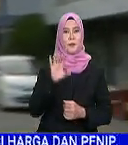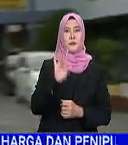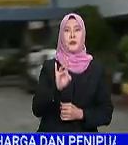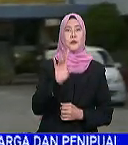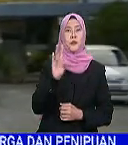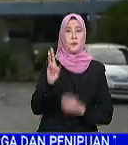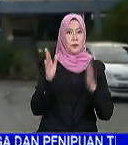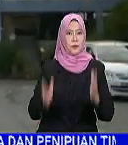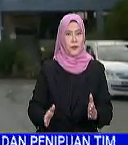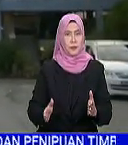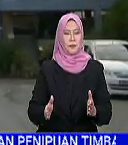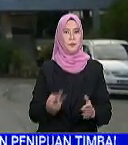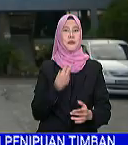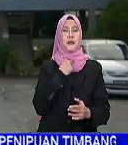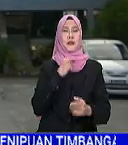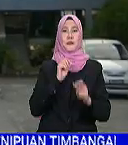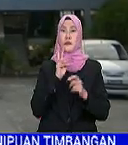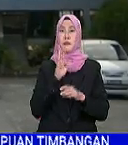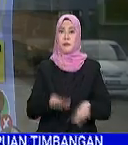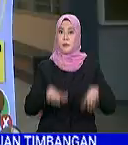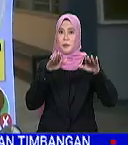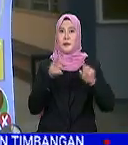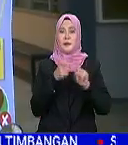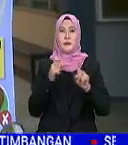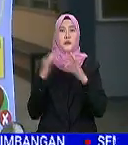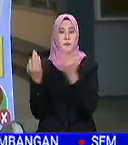87 penduduk terjejas melibatkan 22 keluarga dari